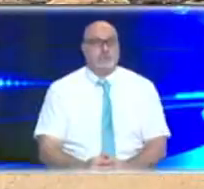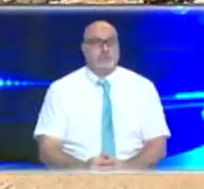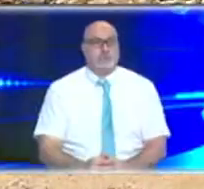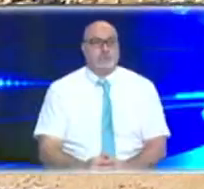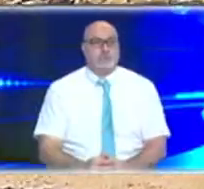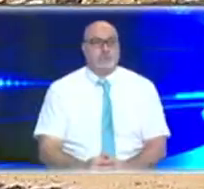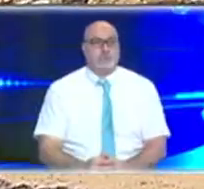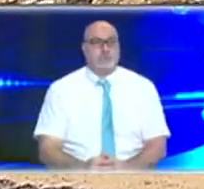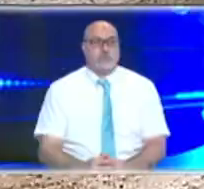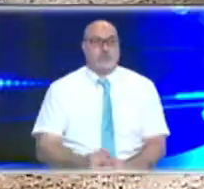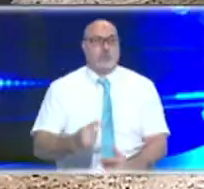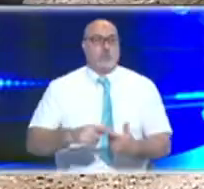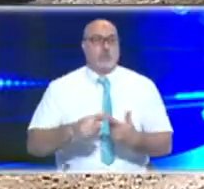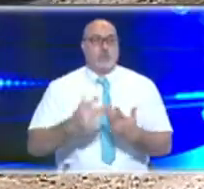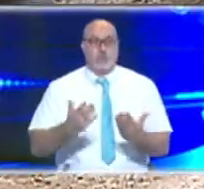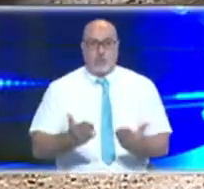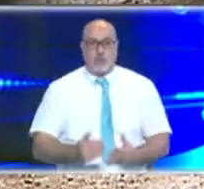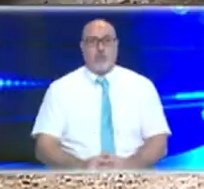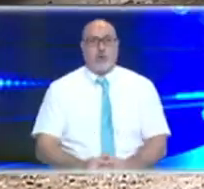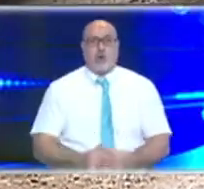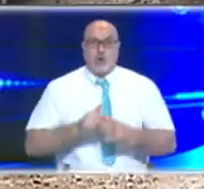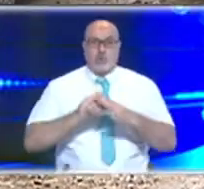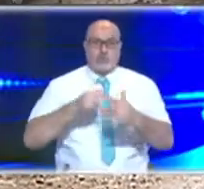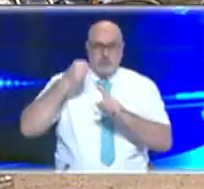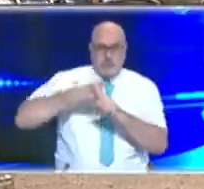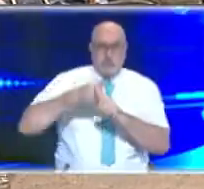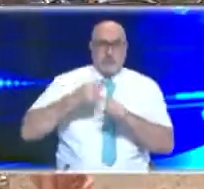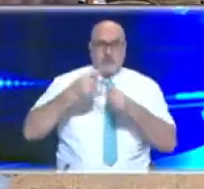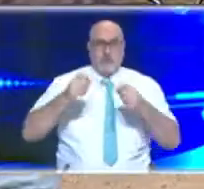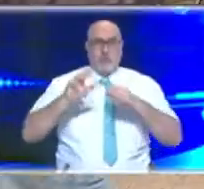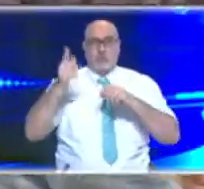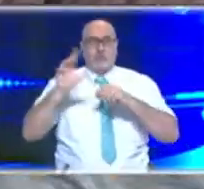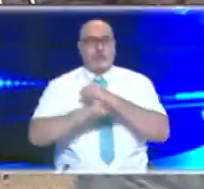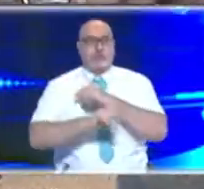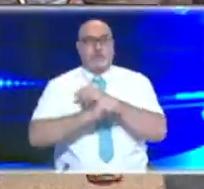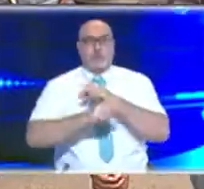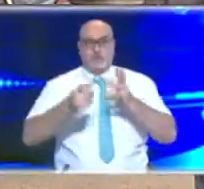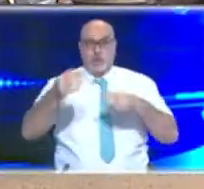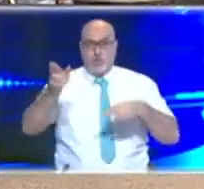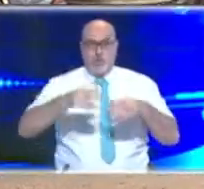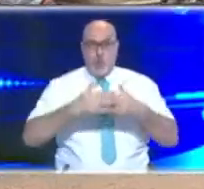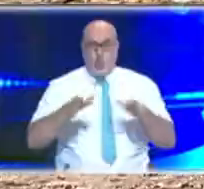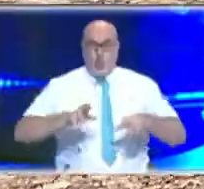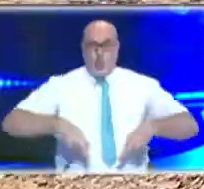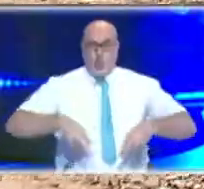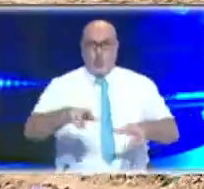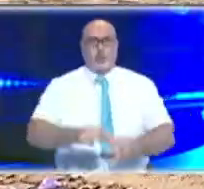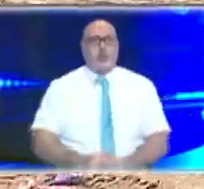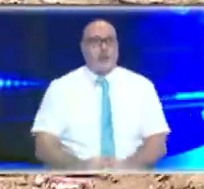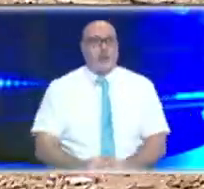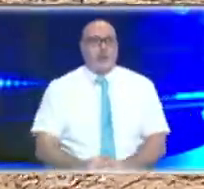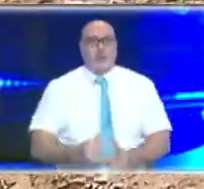بحياه البلد. فيما تتواصل جهود مختلف المصالح لإعادة فتح الطرقات